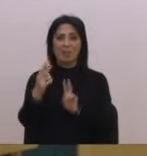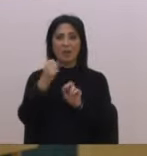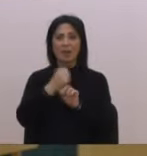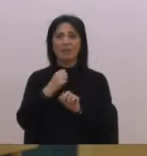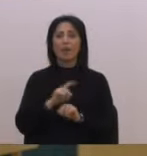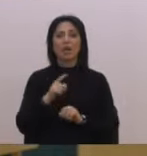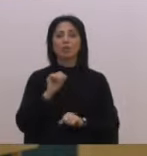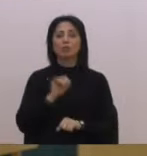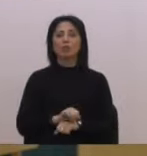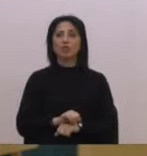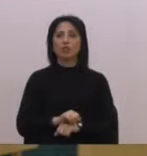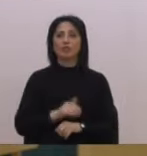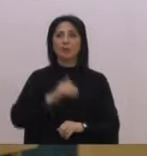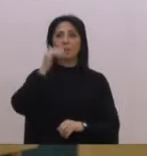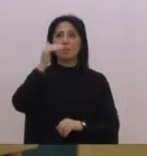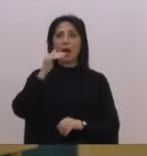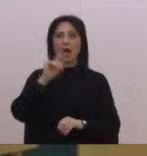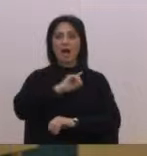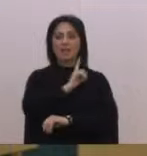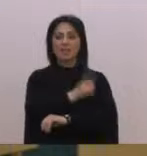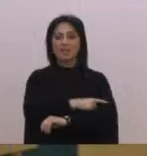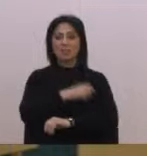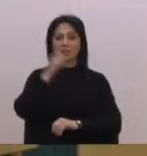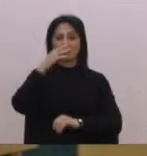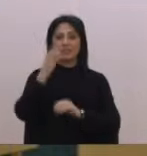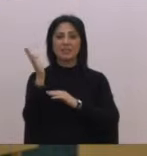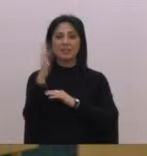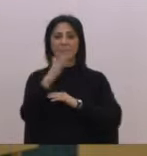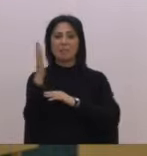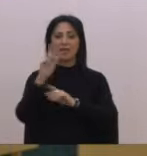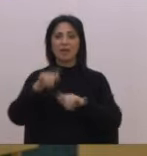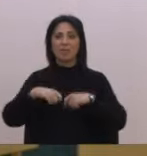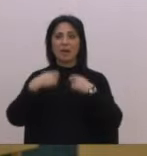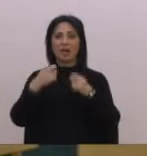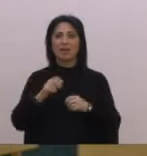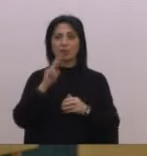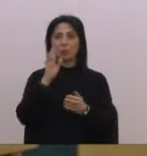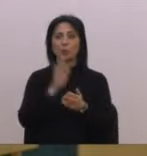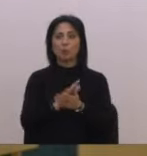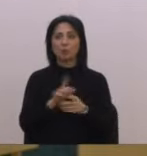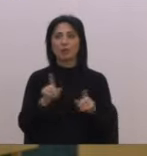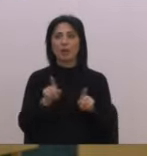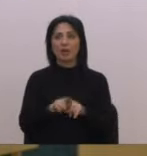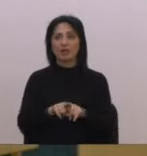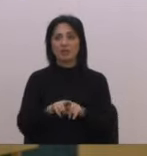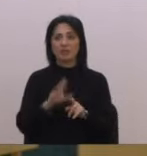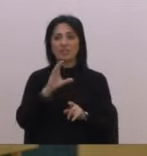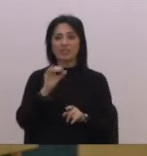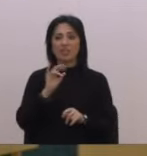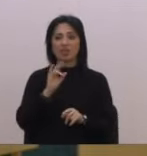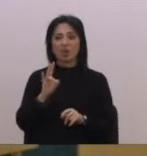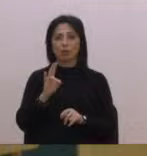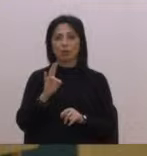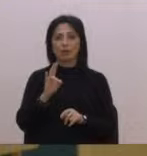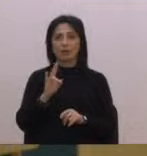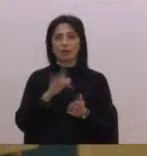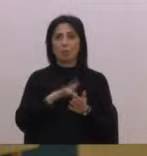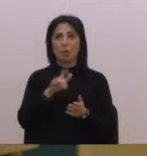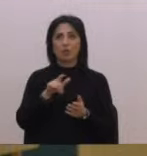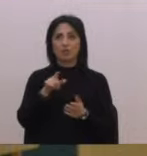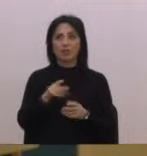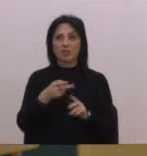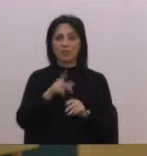რატომ შეჩერდა მაღალი სიმძლავრის მზის პანელების გადაცემა როგორც მუდმივ ასევე სეზონურ